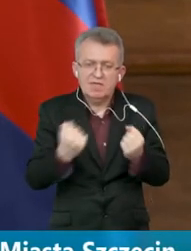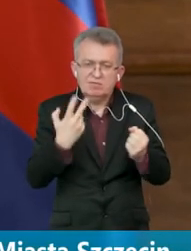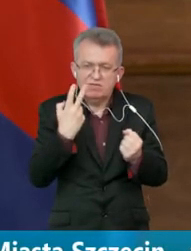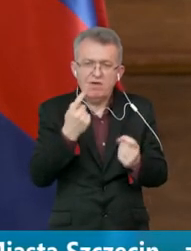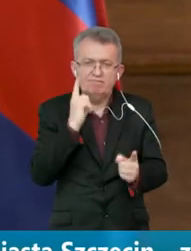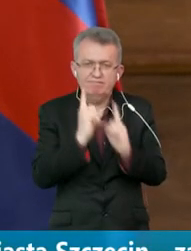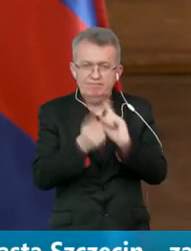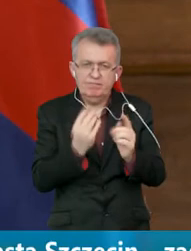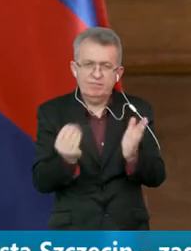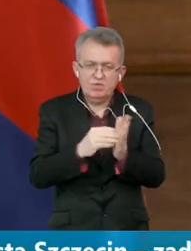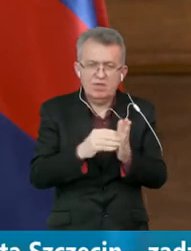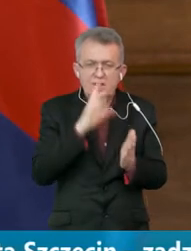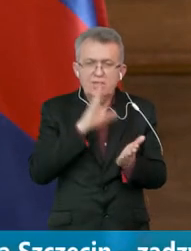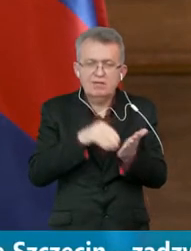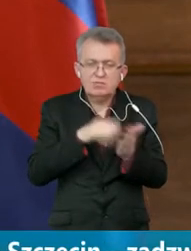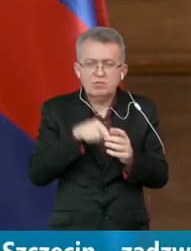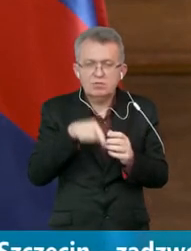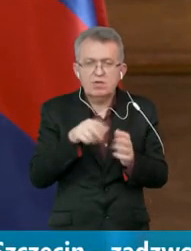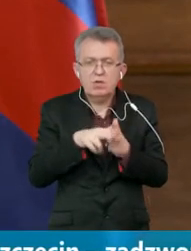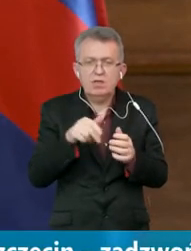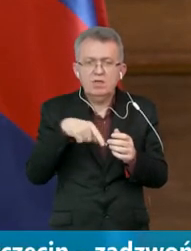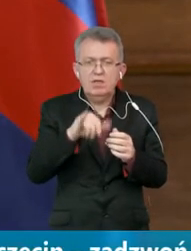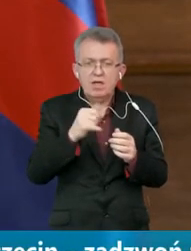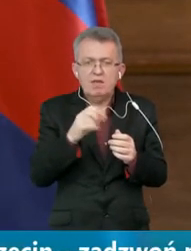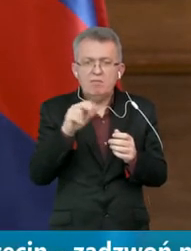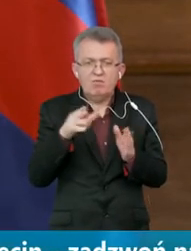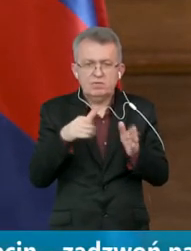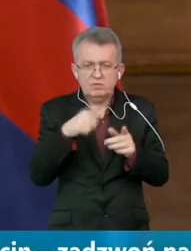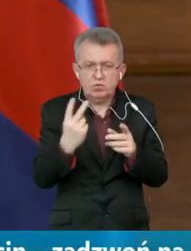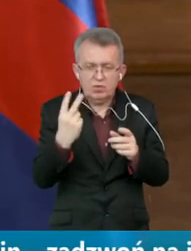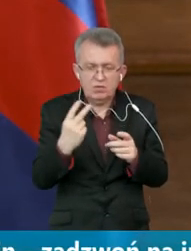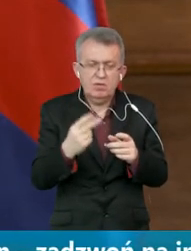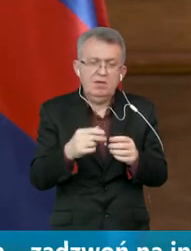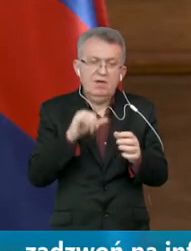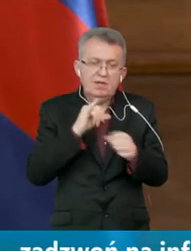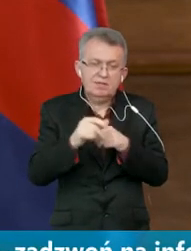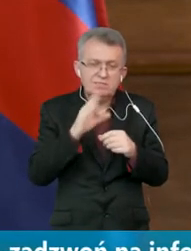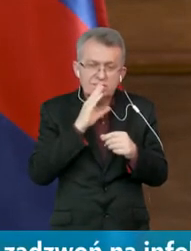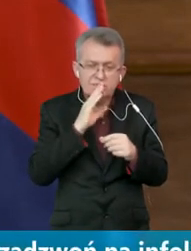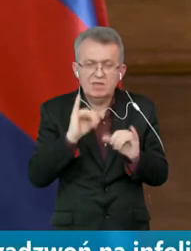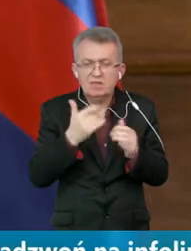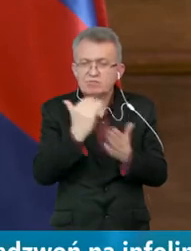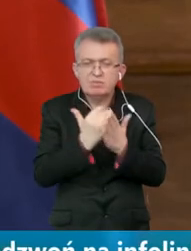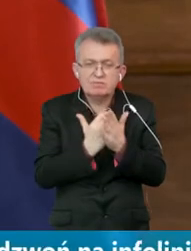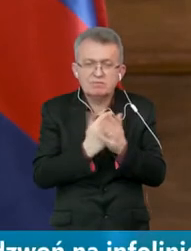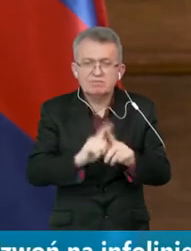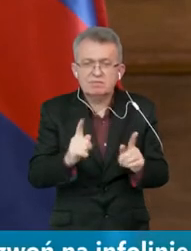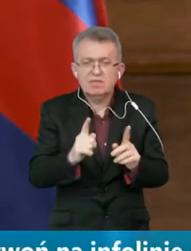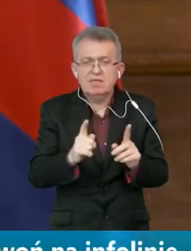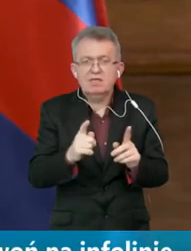ruch dwukierunkowy. Tak się dzieje choćby tutaj na Alei Jana Pawła II, ale często jest tak, że przepisy nie pozwalają na